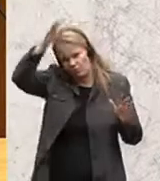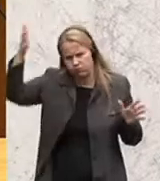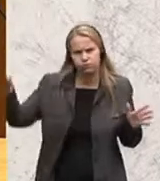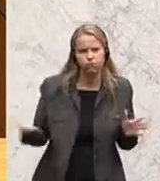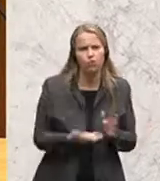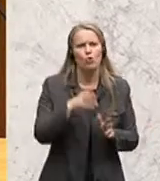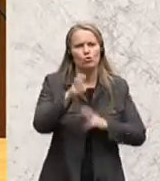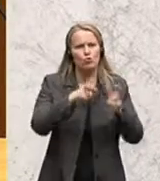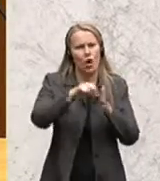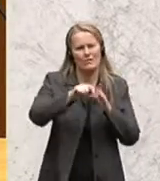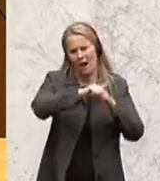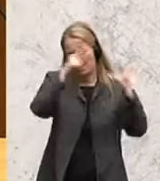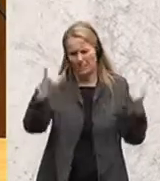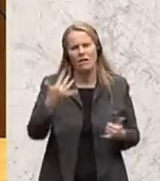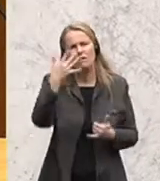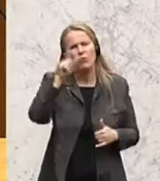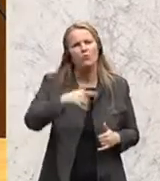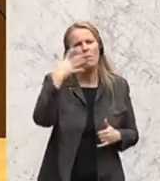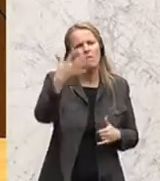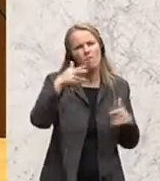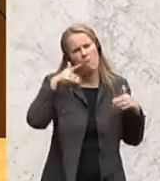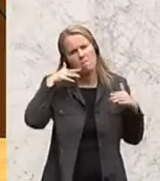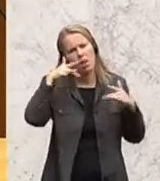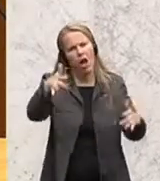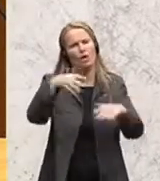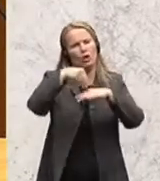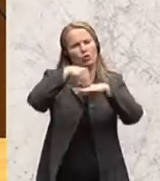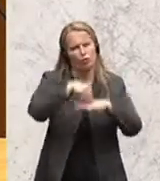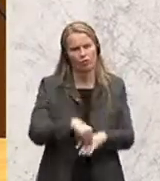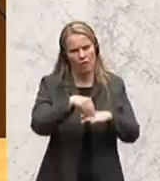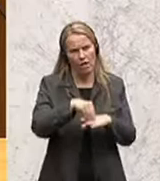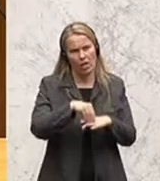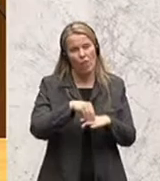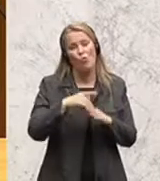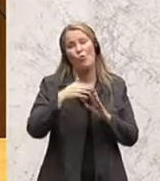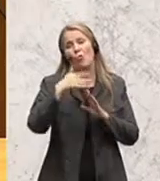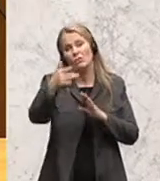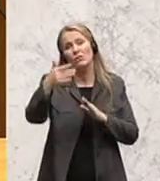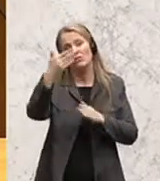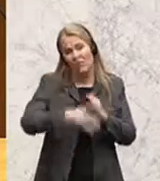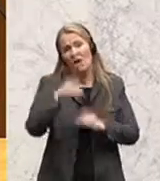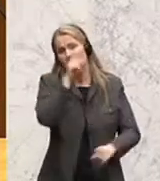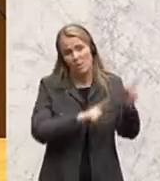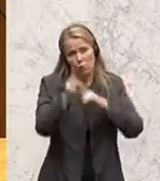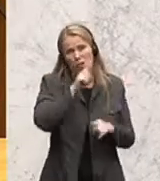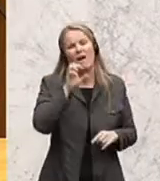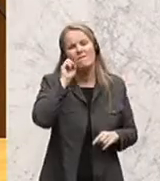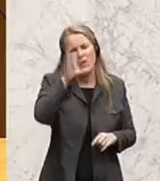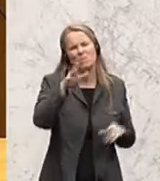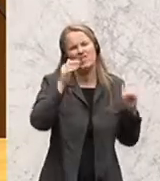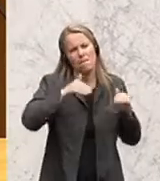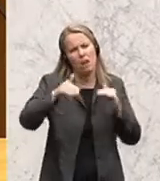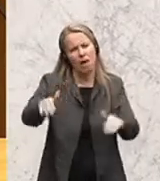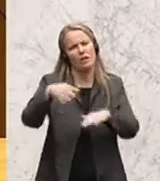Steuerzahler 5,5 Milliarden Euro schwer ist und am Ende des Tages vermutlich 15 Milliarden